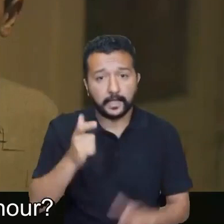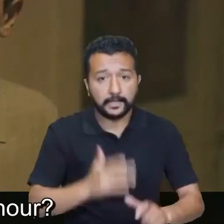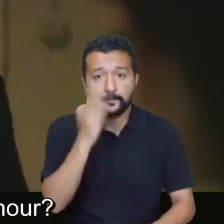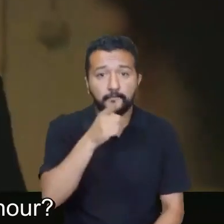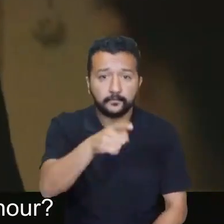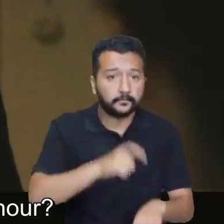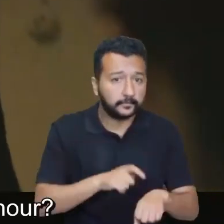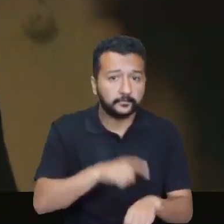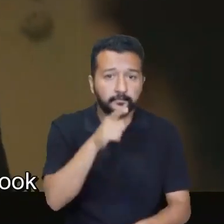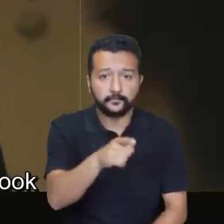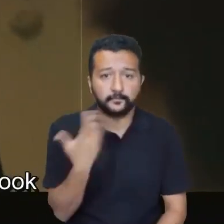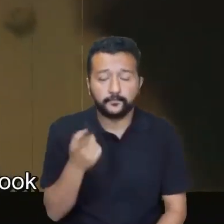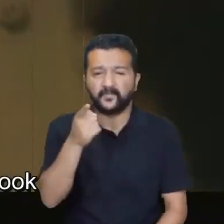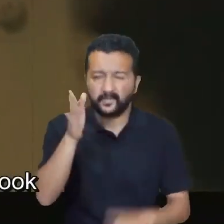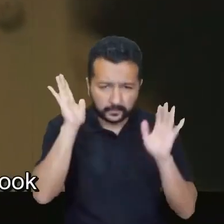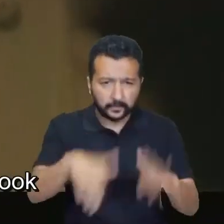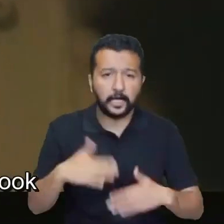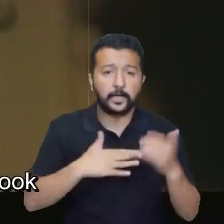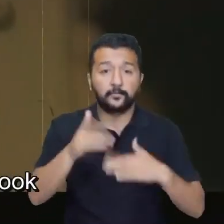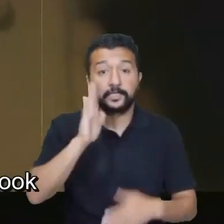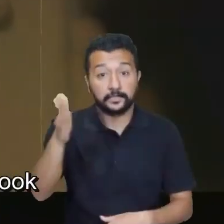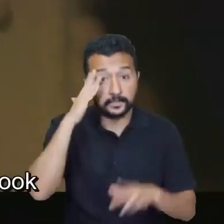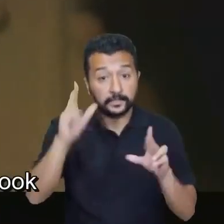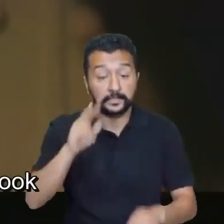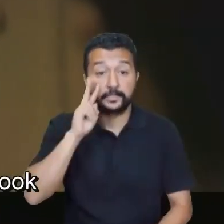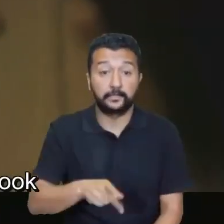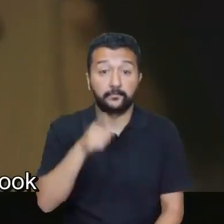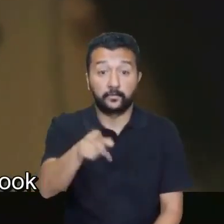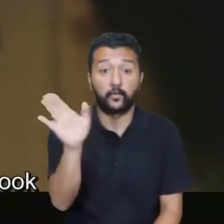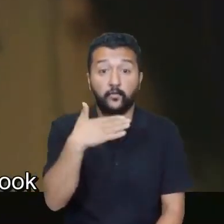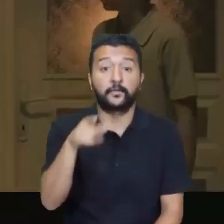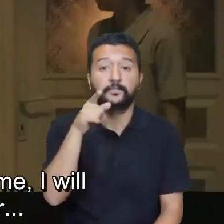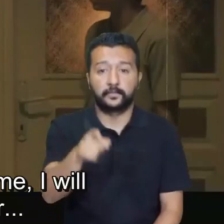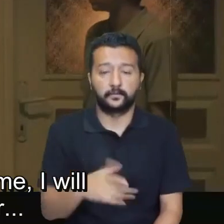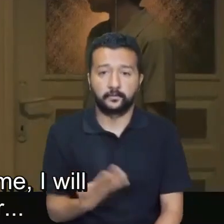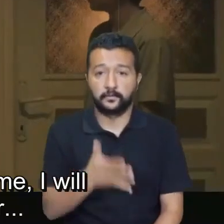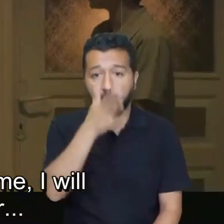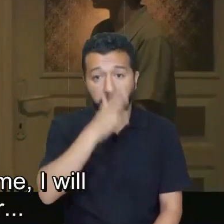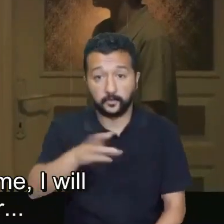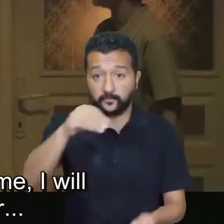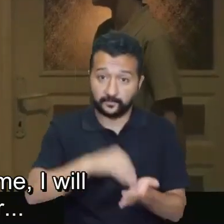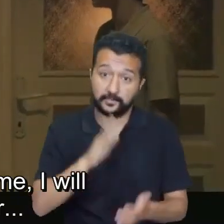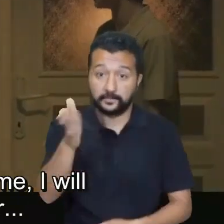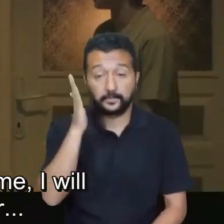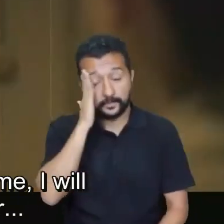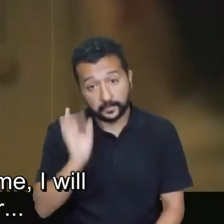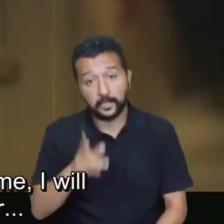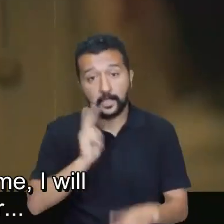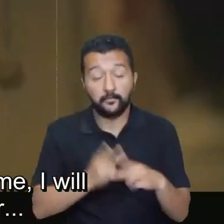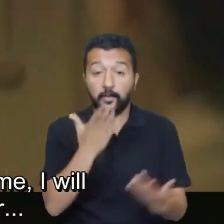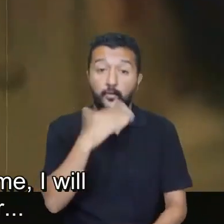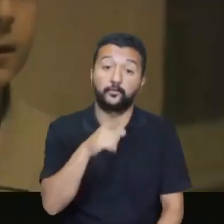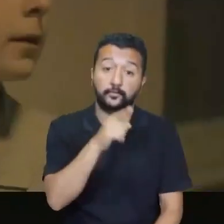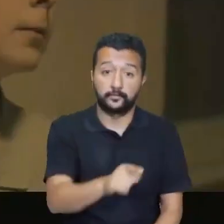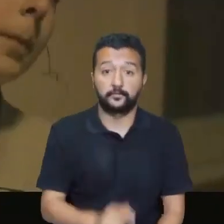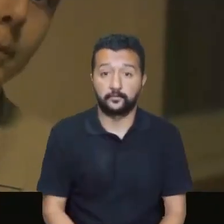Nereye gidiyorsun bu saatte? Eğlenin körüne. Git yat, bak yemin ediyorum döverim seni ha. 500 gayme verirsen gidip yatacağım hemen.